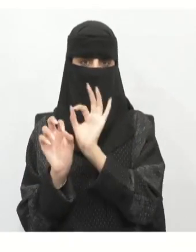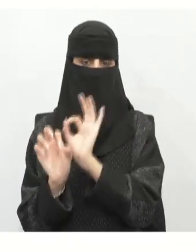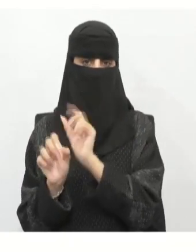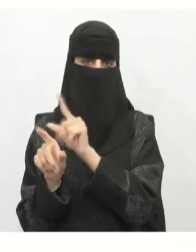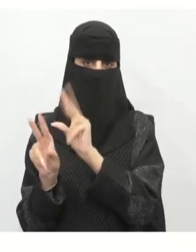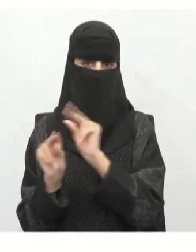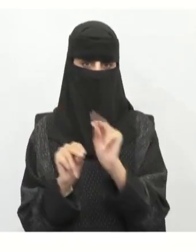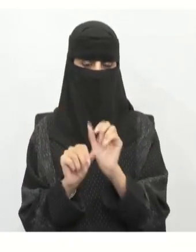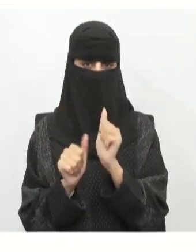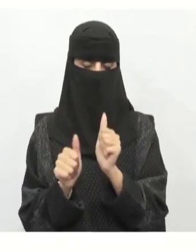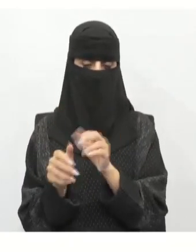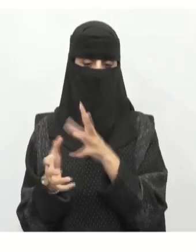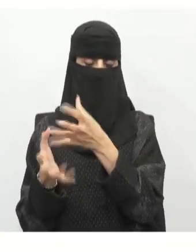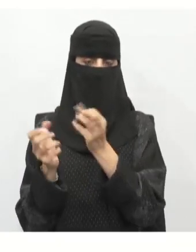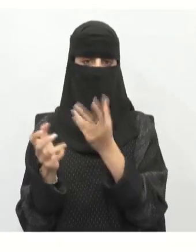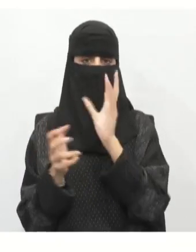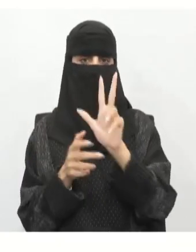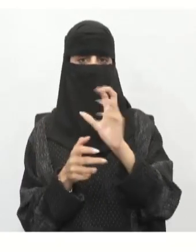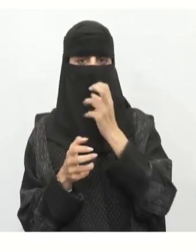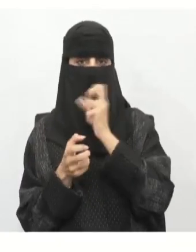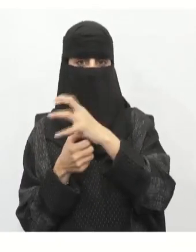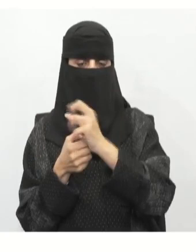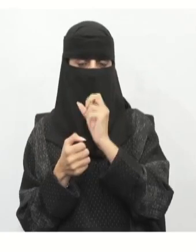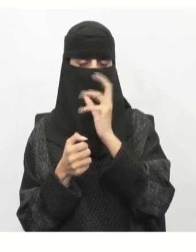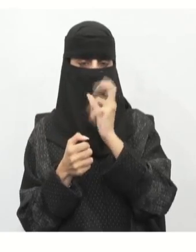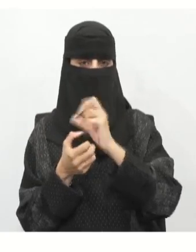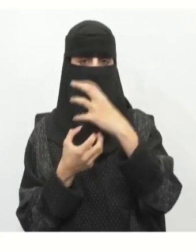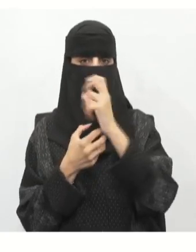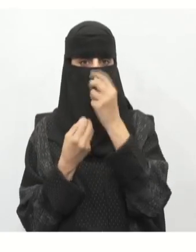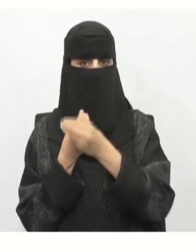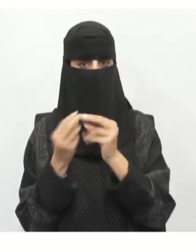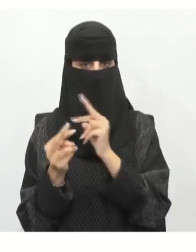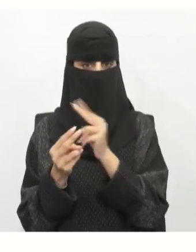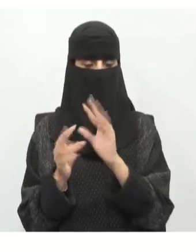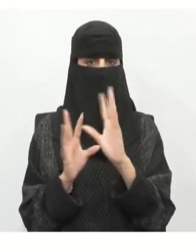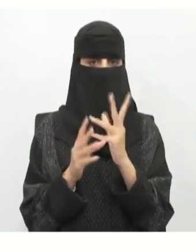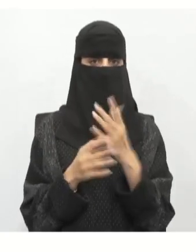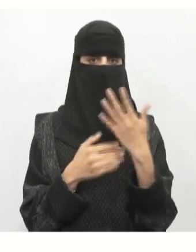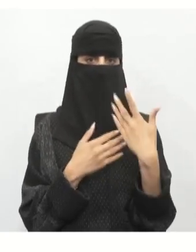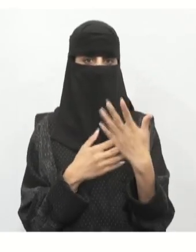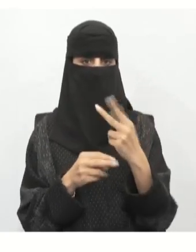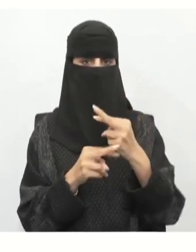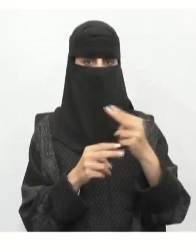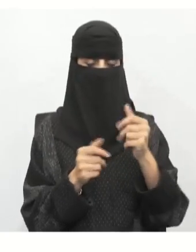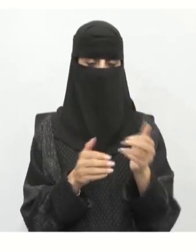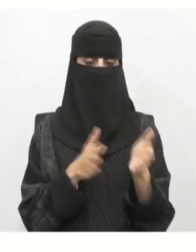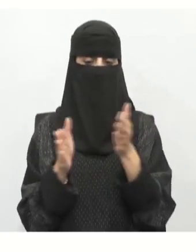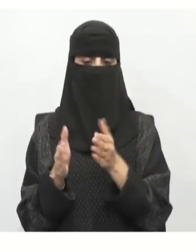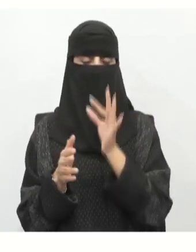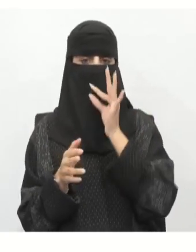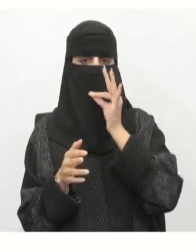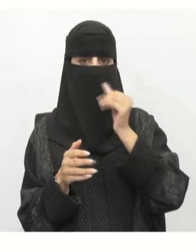مصادرها الفواكه الخضروات اما الاملاح المعدنيه فهي ضروريه